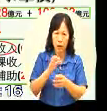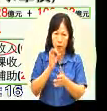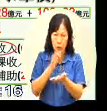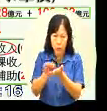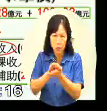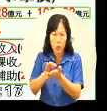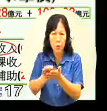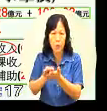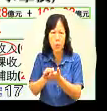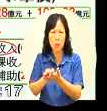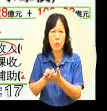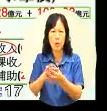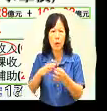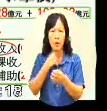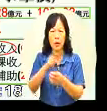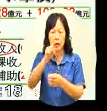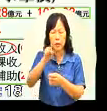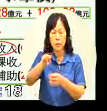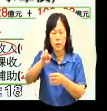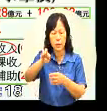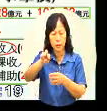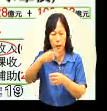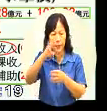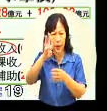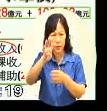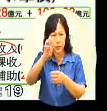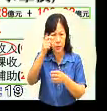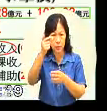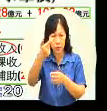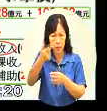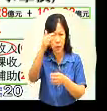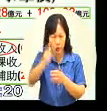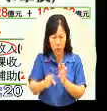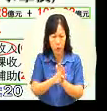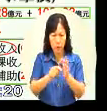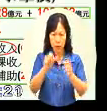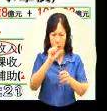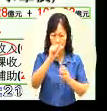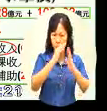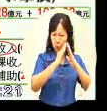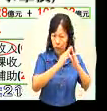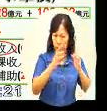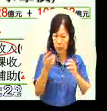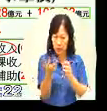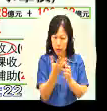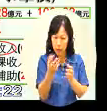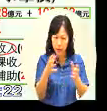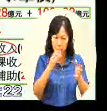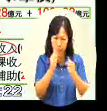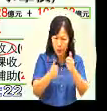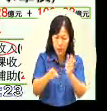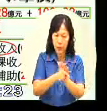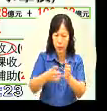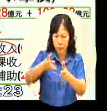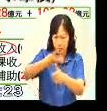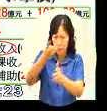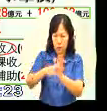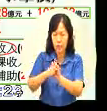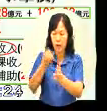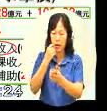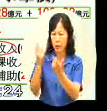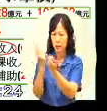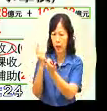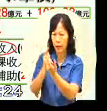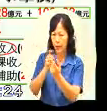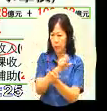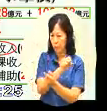出1246亿，在五都里面我们是排第四名，输给台北市、